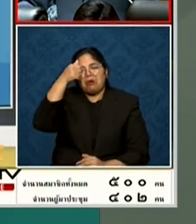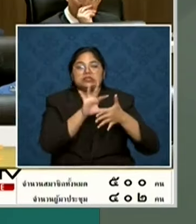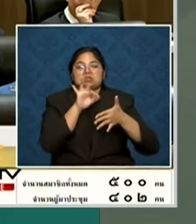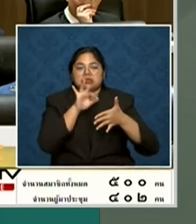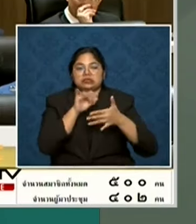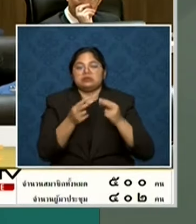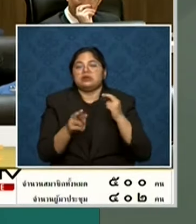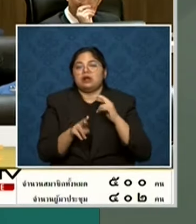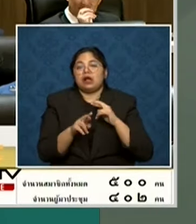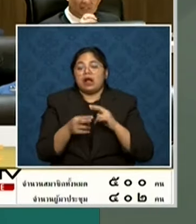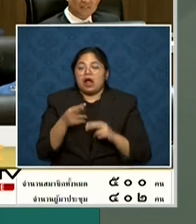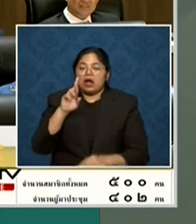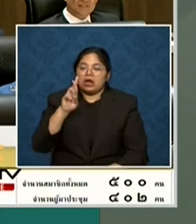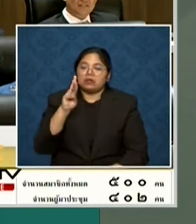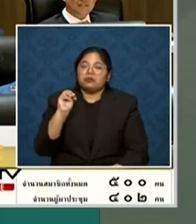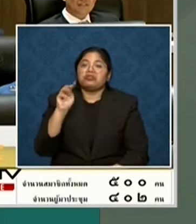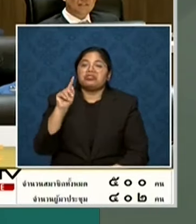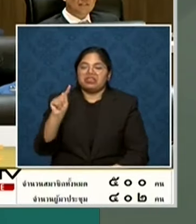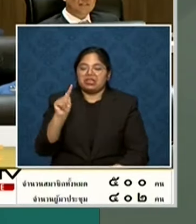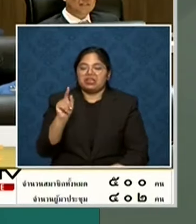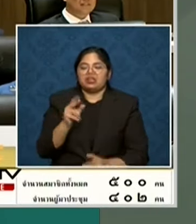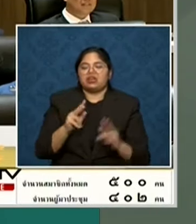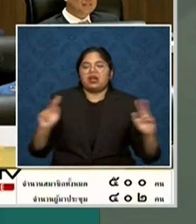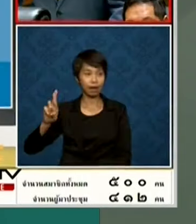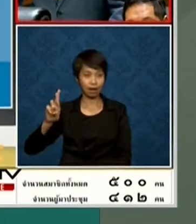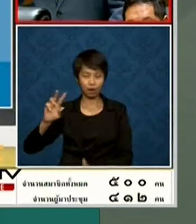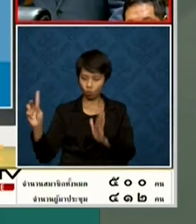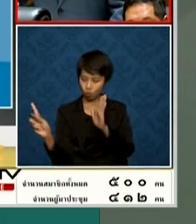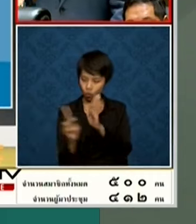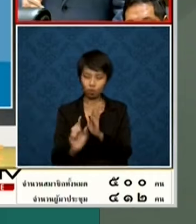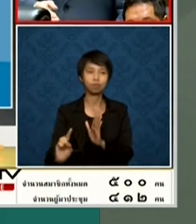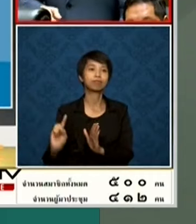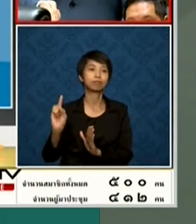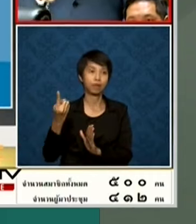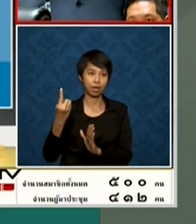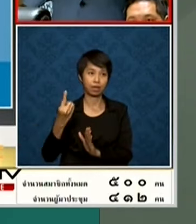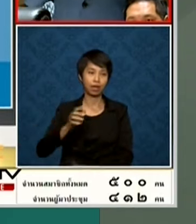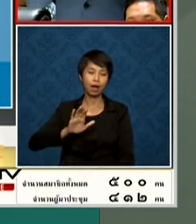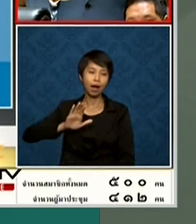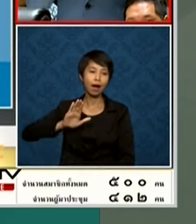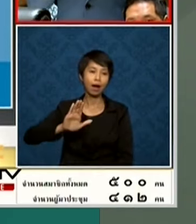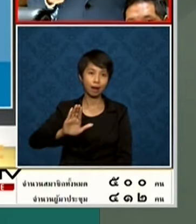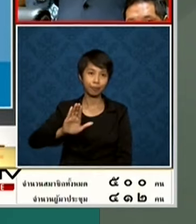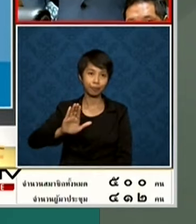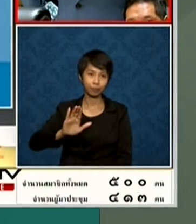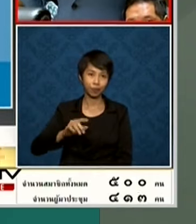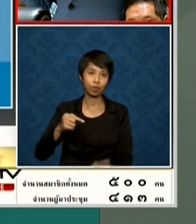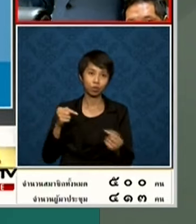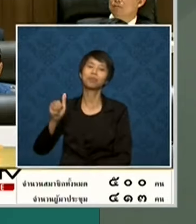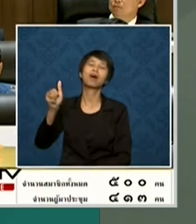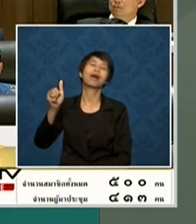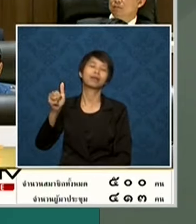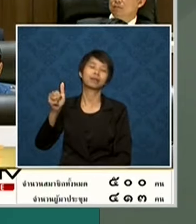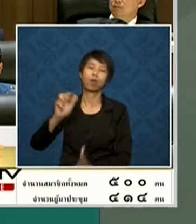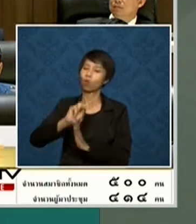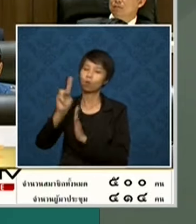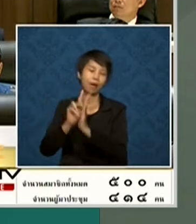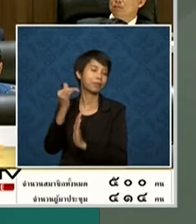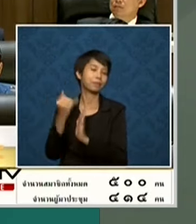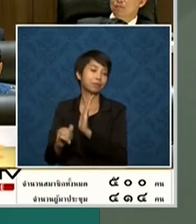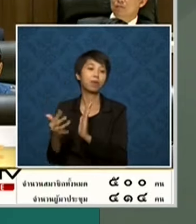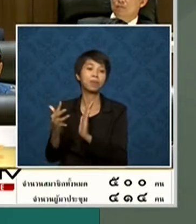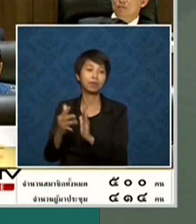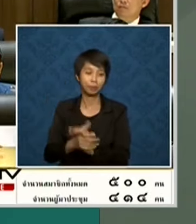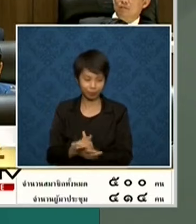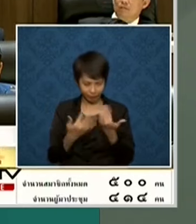ใดวันหนึ่งเขาไม่ได้อยู่พรรคปฏิบัติแต่เขาก็ยังสามารถกลับมาเป็นส.ส.ได ้ มันก็เลยทำให้นะฮะสถานการณ์ที่ปฏิบัติผมคิดว่า